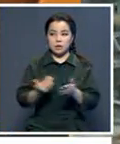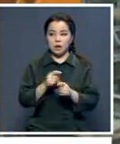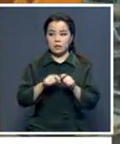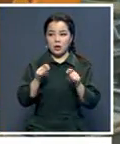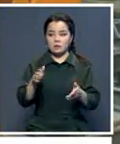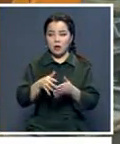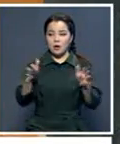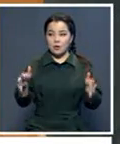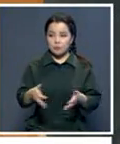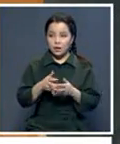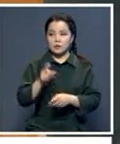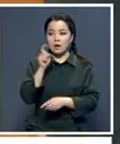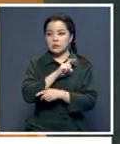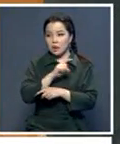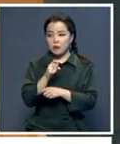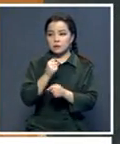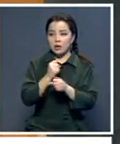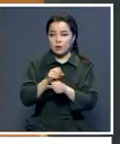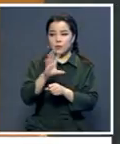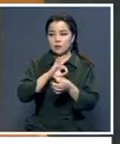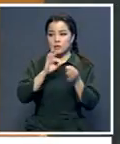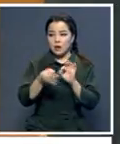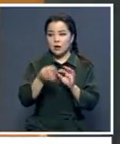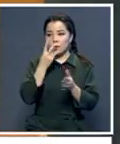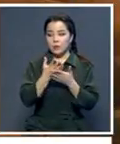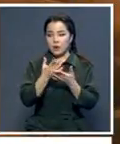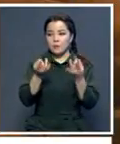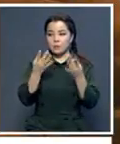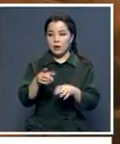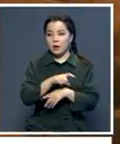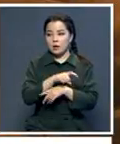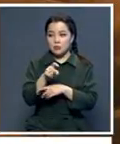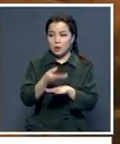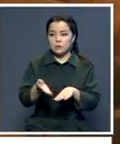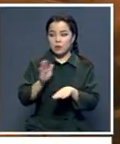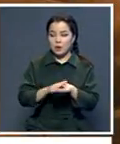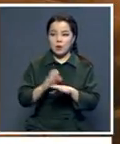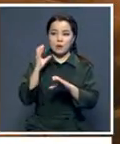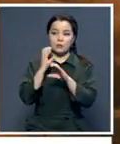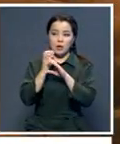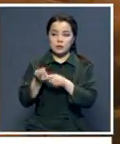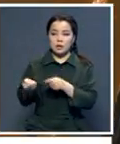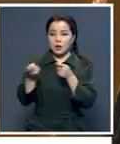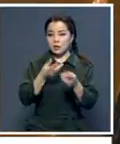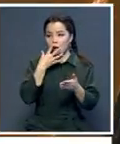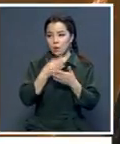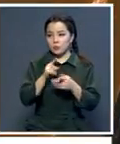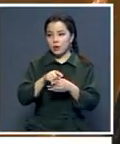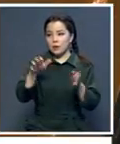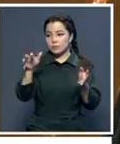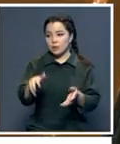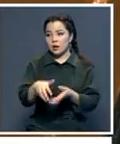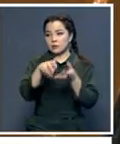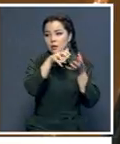қайшылы қармағышы бар ерекшелігінің өзі осында. Яғни кәдімгі кранға көтеретін жүкті іліп беру қажет болса, бұл өздігінен қармап